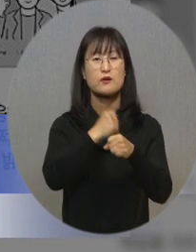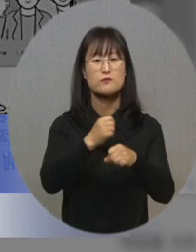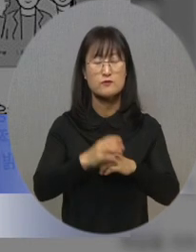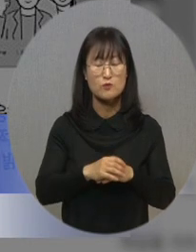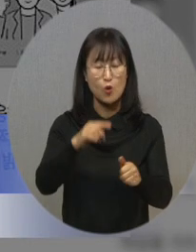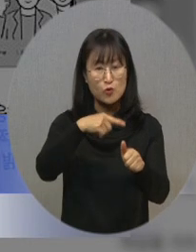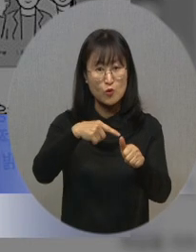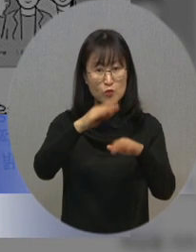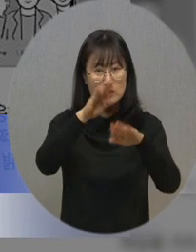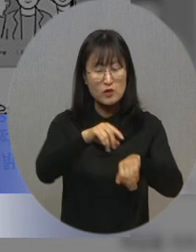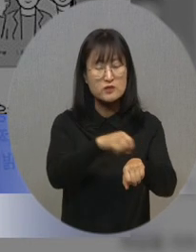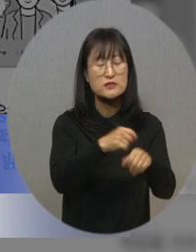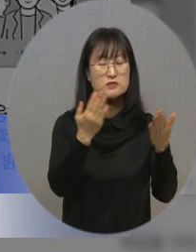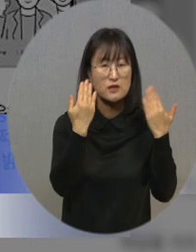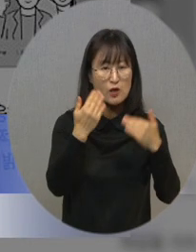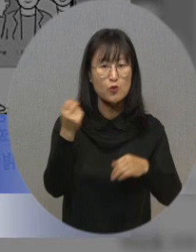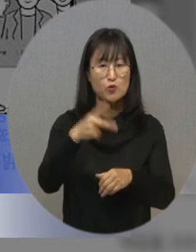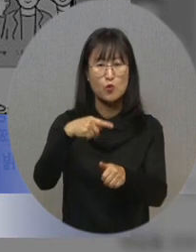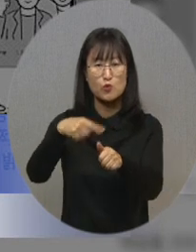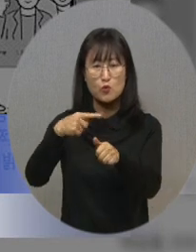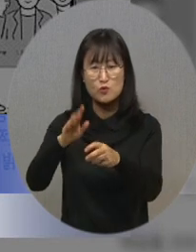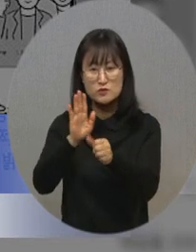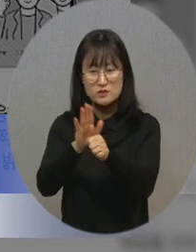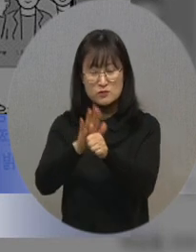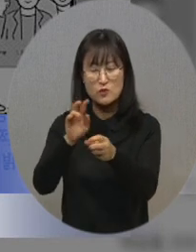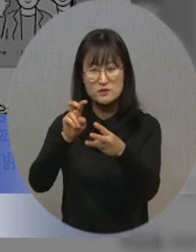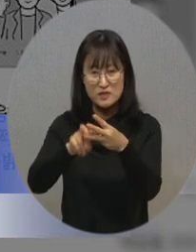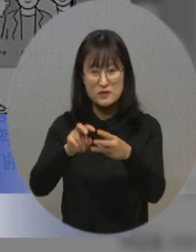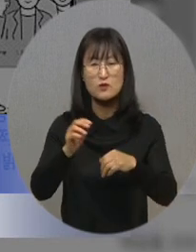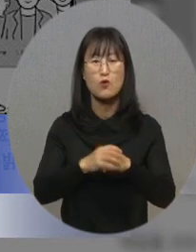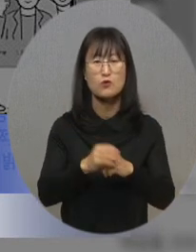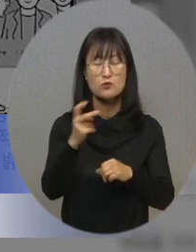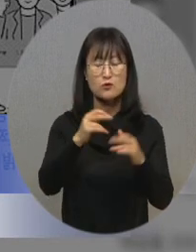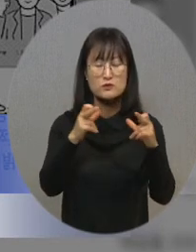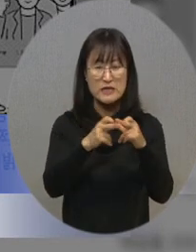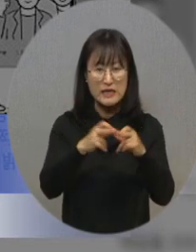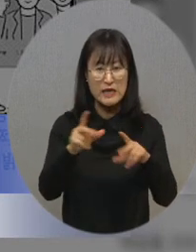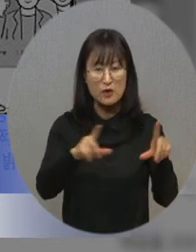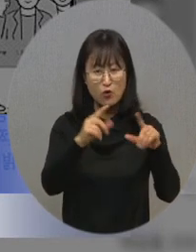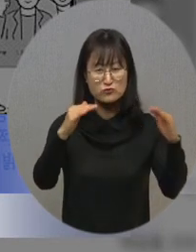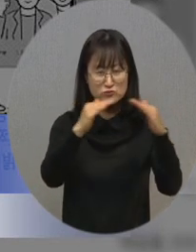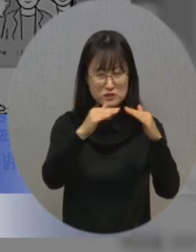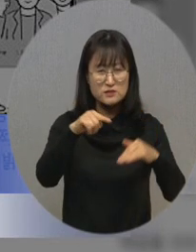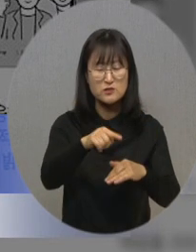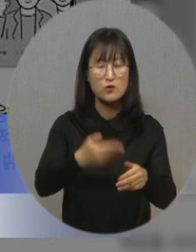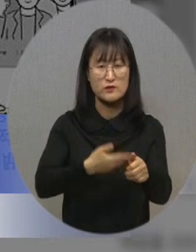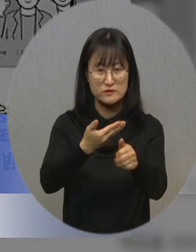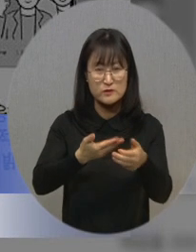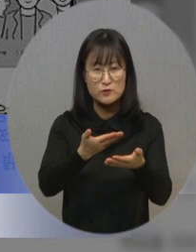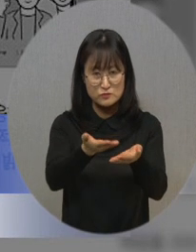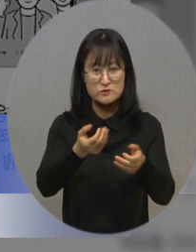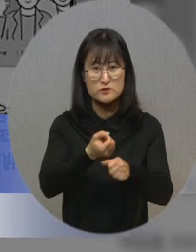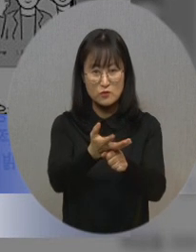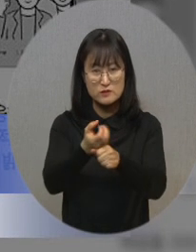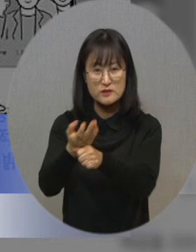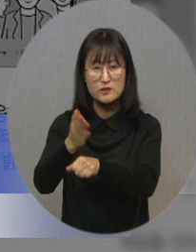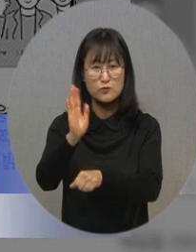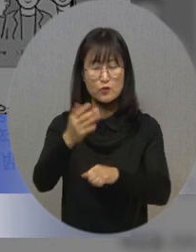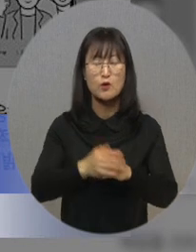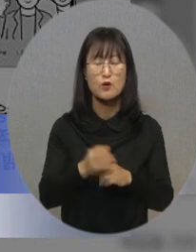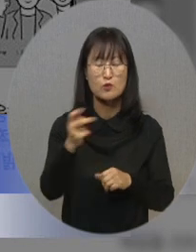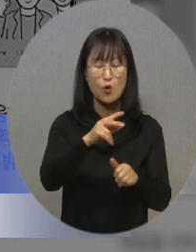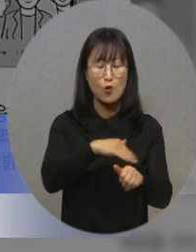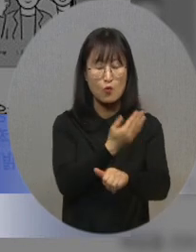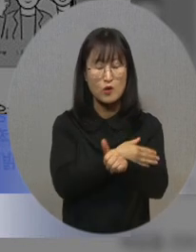자료는 특수학교와 특수 교육 지원 센터 장애인 거주 시설 등에 배포될 예정입니다 또한 중앙 장애인 권익